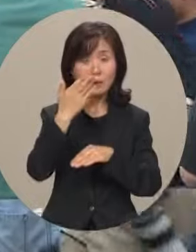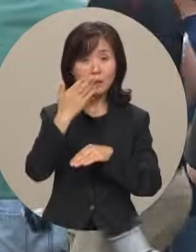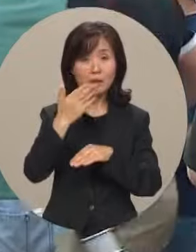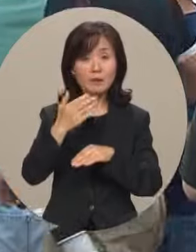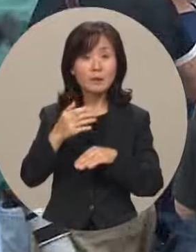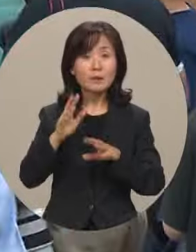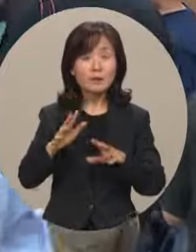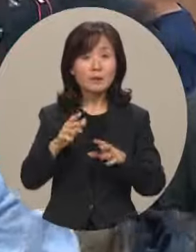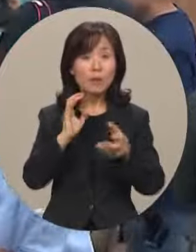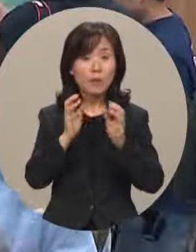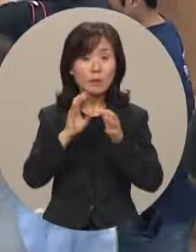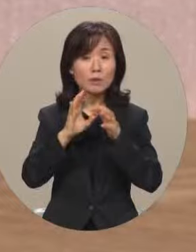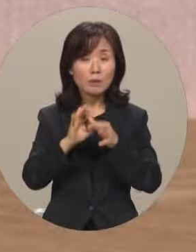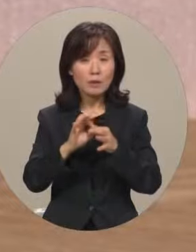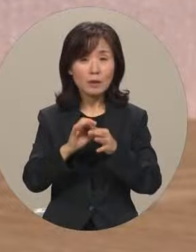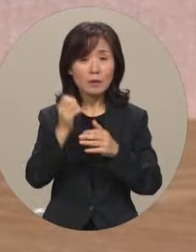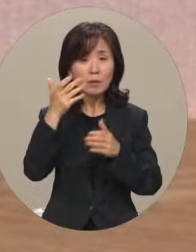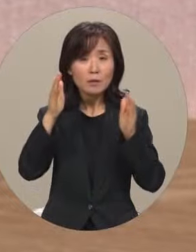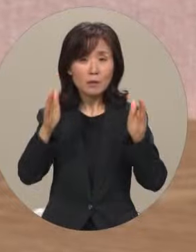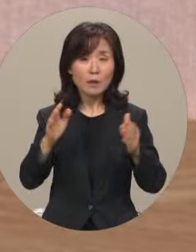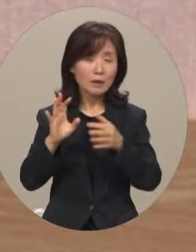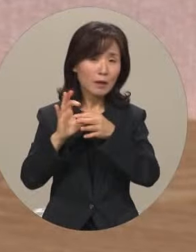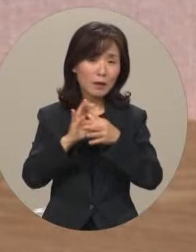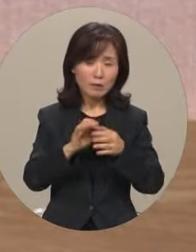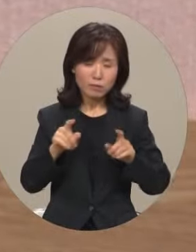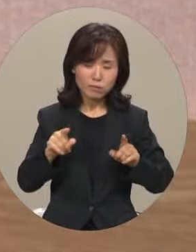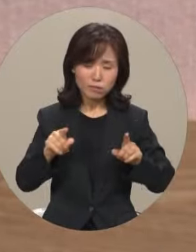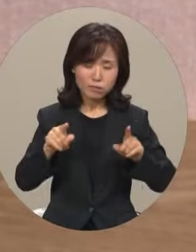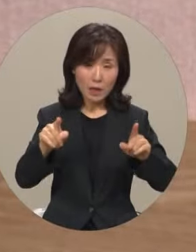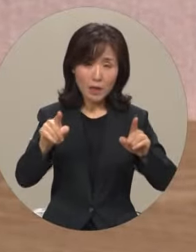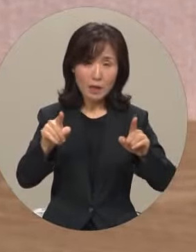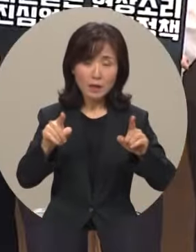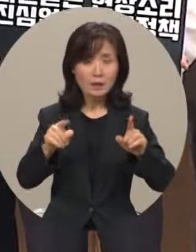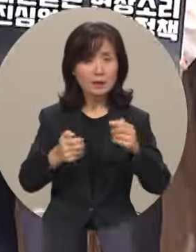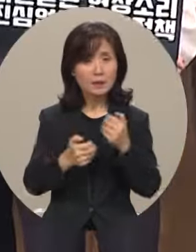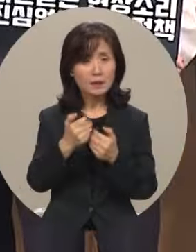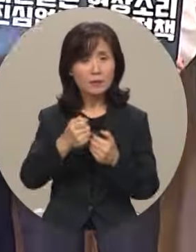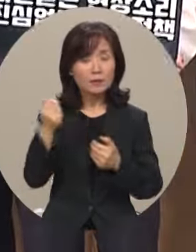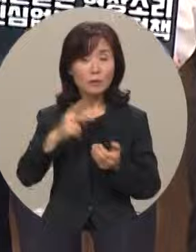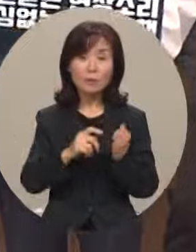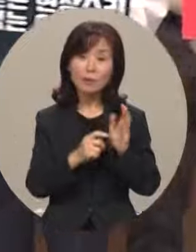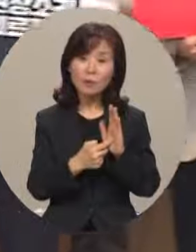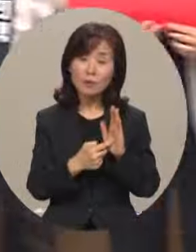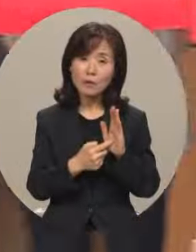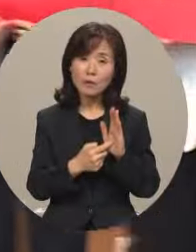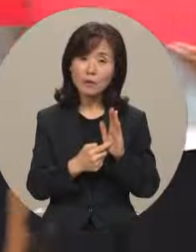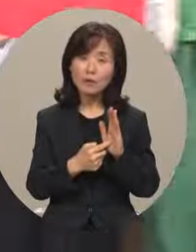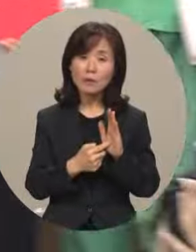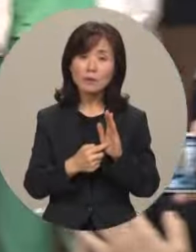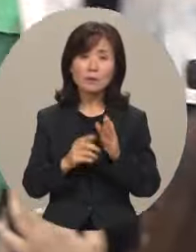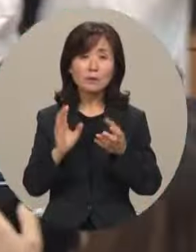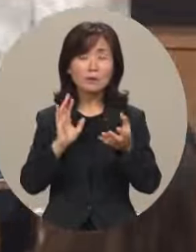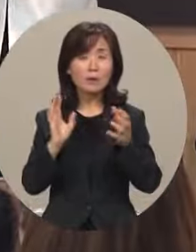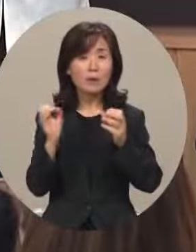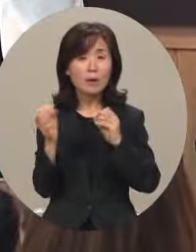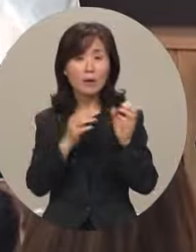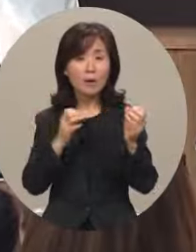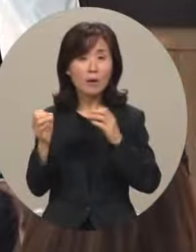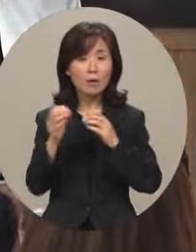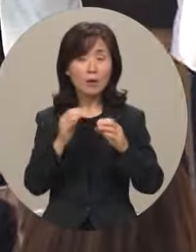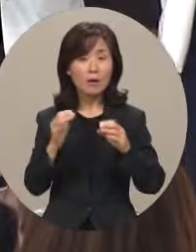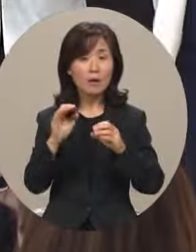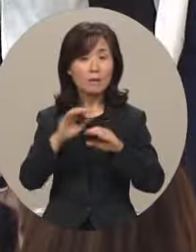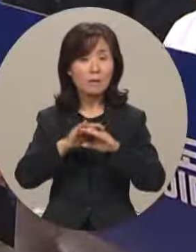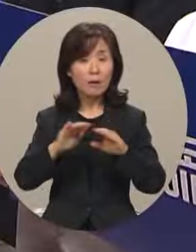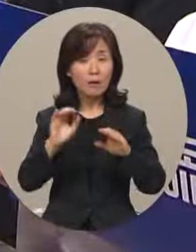평행선을 달리는 양쪽의 갈등 상황만 다시 한번 노출될지 아니면 대화의 물를는 계기가 될 수 있을지 관심이